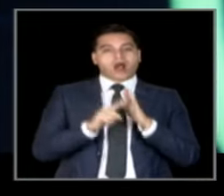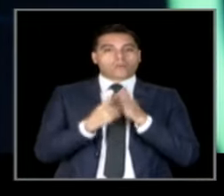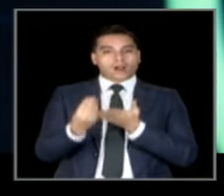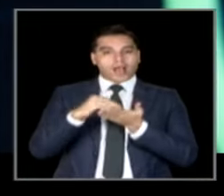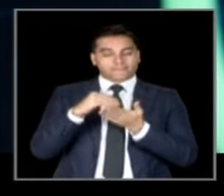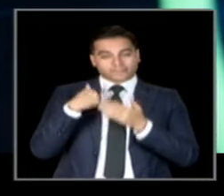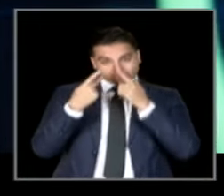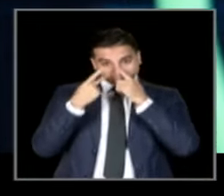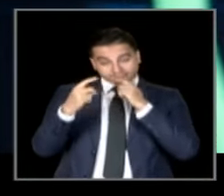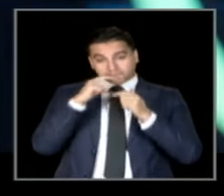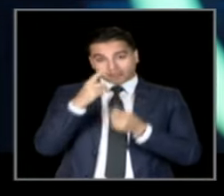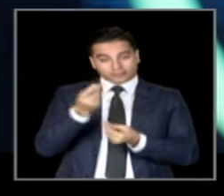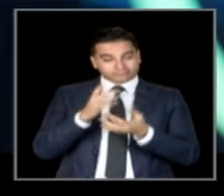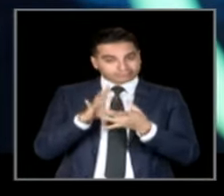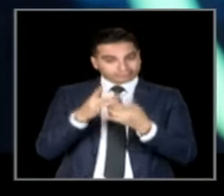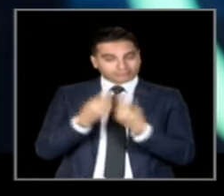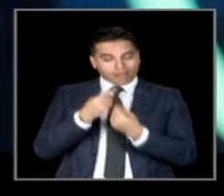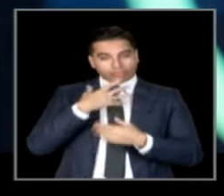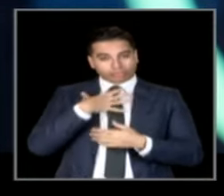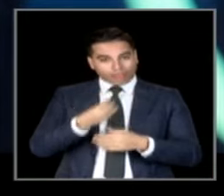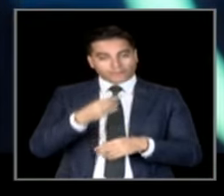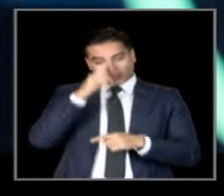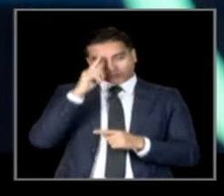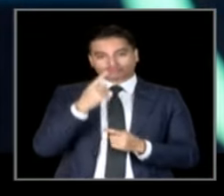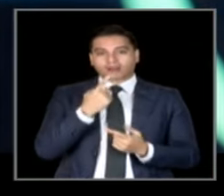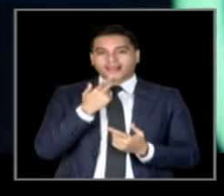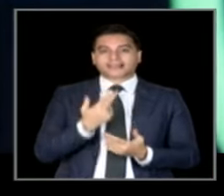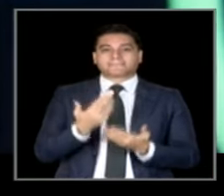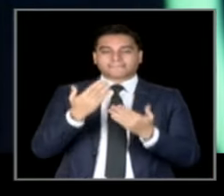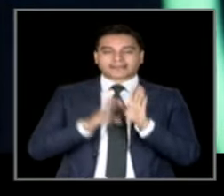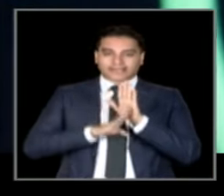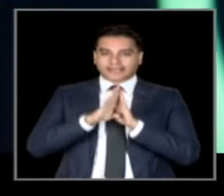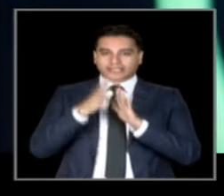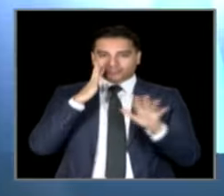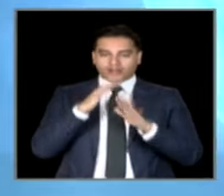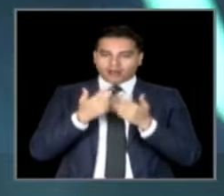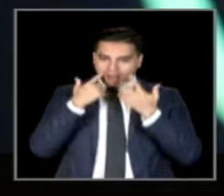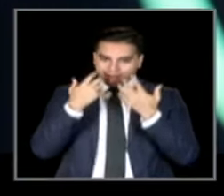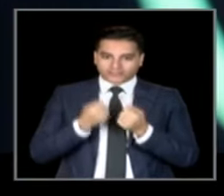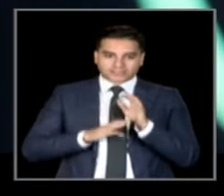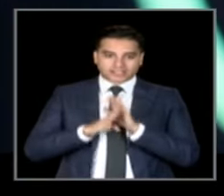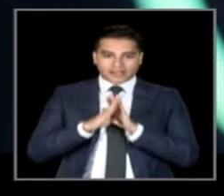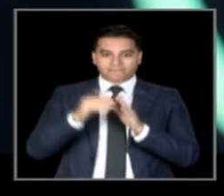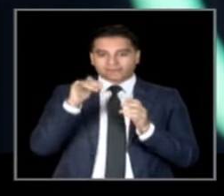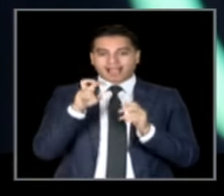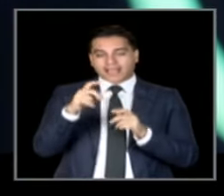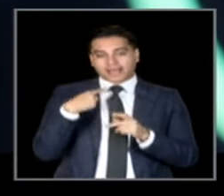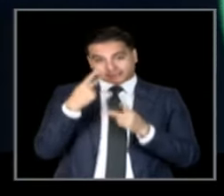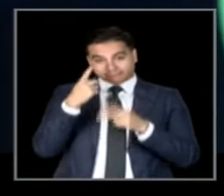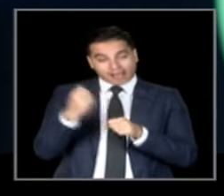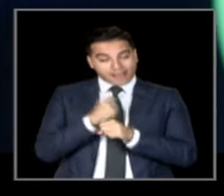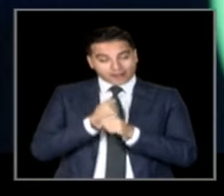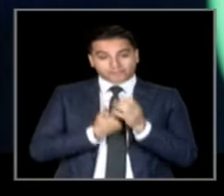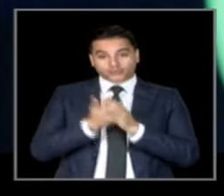ده، وبرغم كده كانت متعاونة معانا، وأتمنى النهارده إنها تأدي بشكل كويس وتحافظ على مستواها. أي خالد بنعتمد عليها في أكتر من